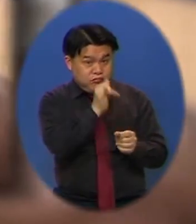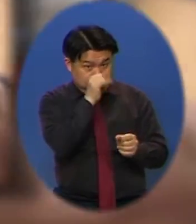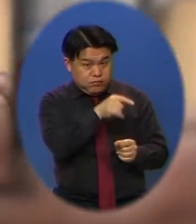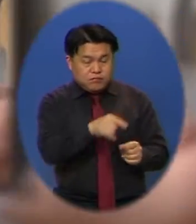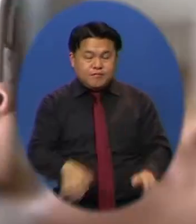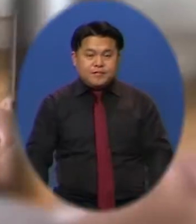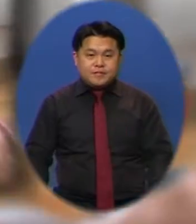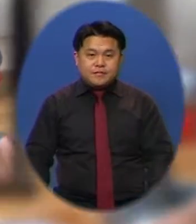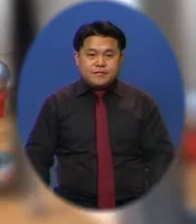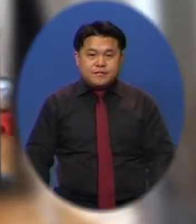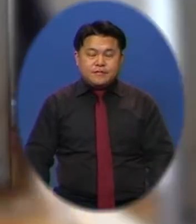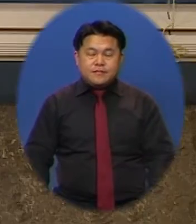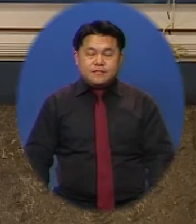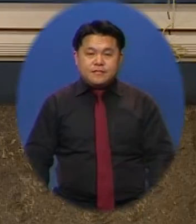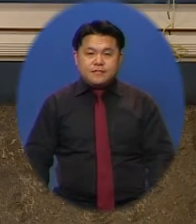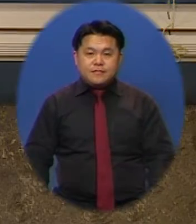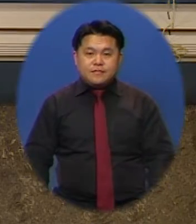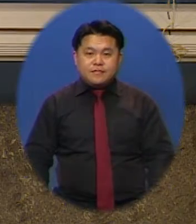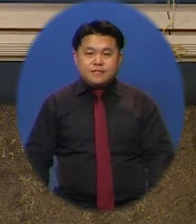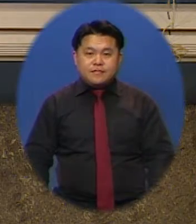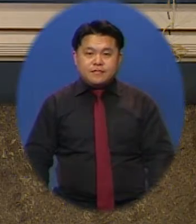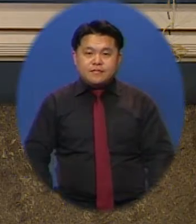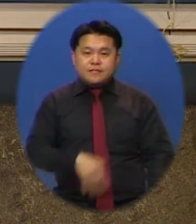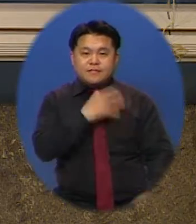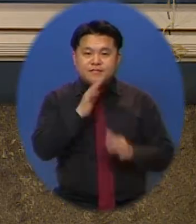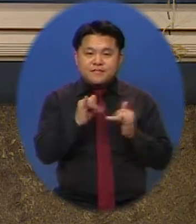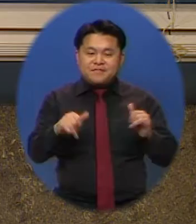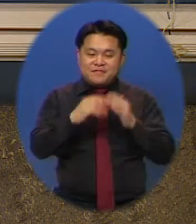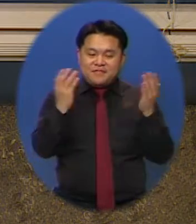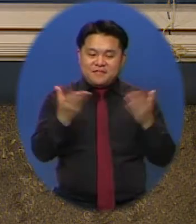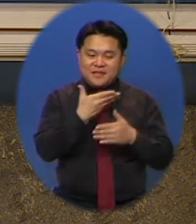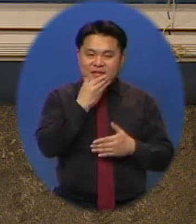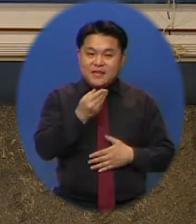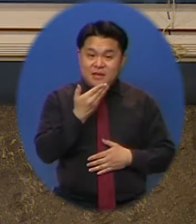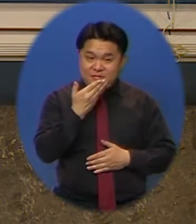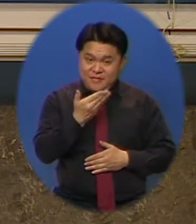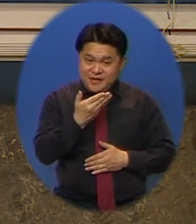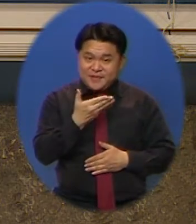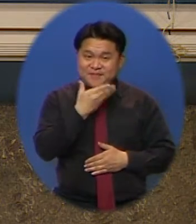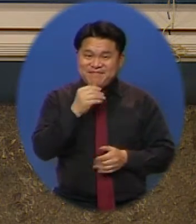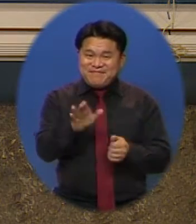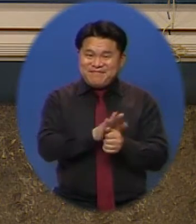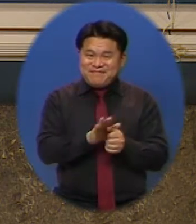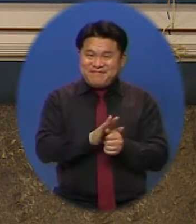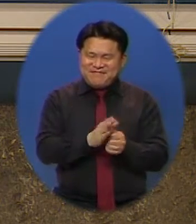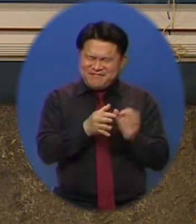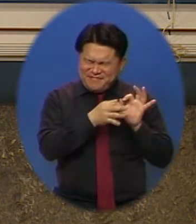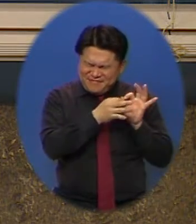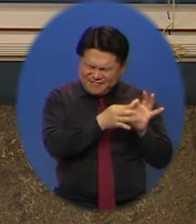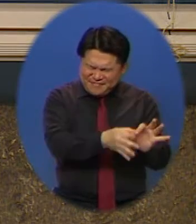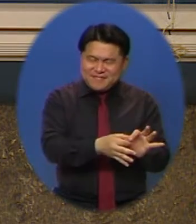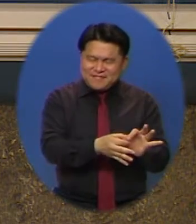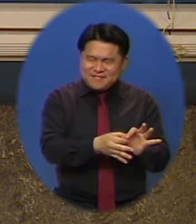체제가 구축이 되어 있습니다. 어르신들 모두가 그렇게 행복해질 수 있는 복지 서비스를 계속 받을 수 있었으면 좋겠습니다. 그런데